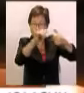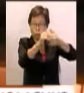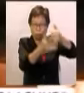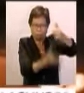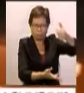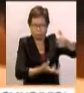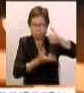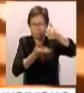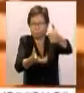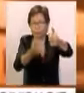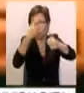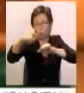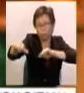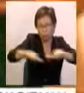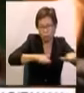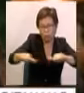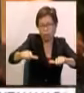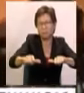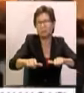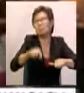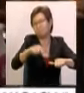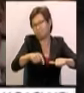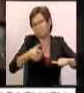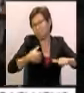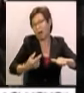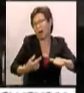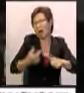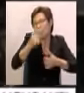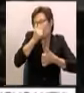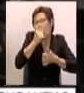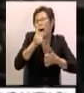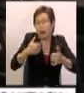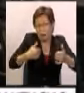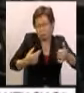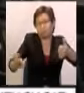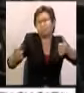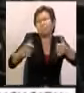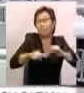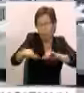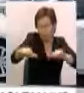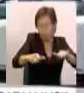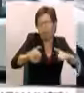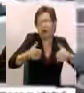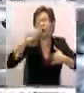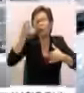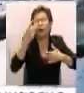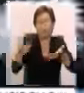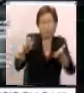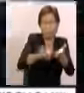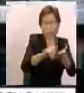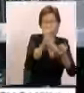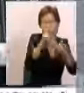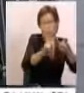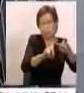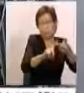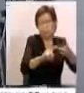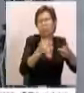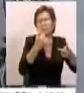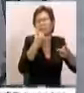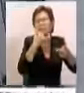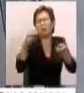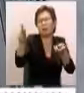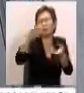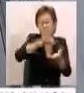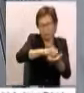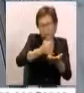RM22 juta disalurkan untuk aktiviti yang didakwa mempunyai kecenderungan politik. Manakala laporan kedua berkaitan dakwaan salah nyata